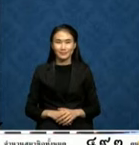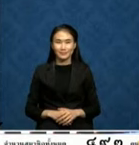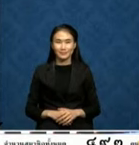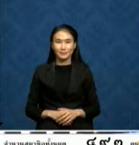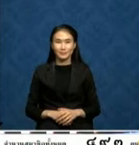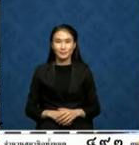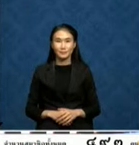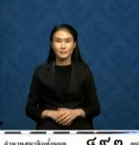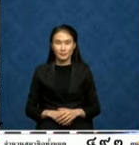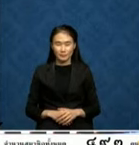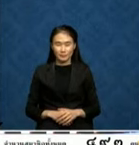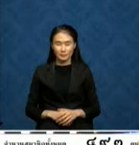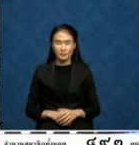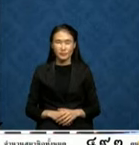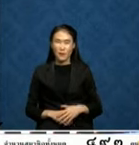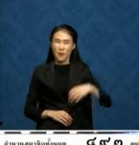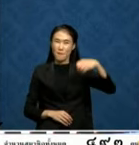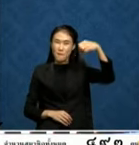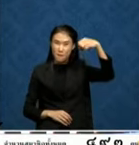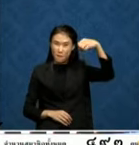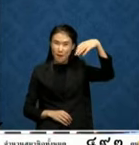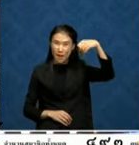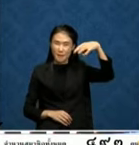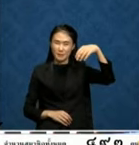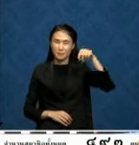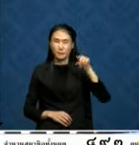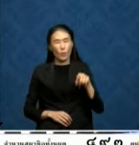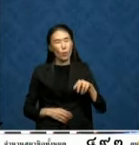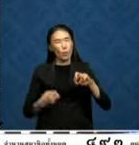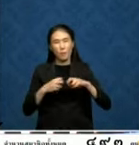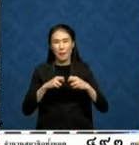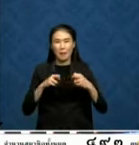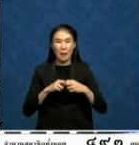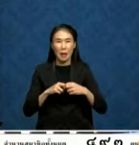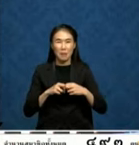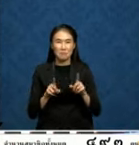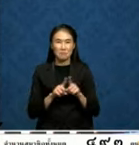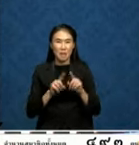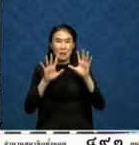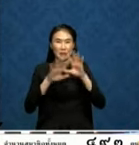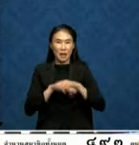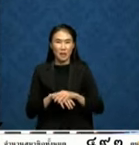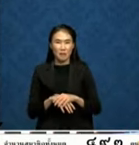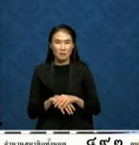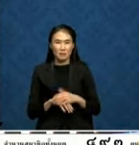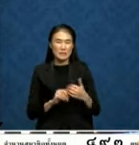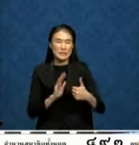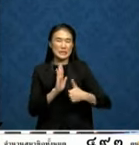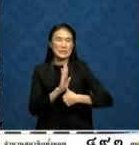ปัญหาเรื่องไฟฟ้านี่บ้านผมเขาเรียกว่าเจ้าหนี้ในระบบนะครับ